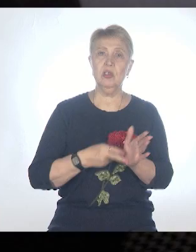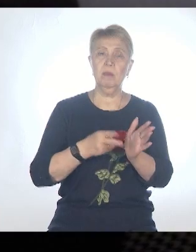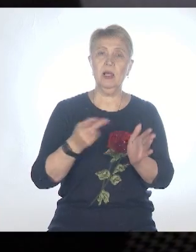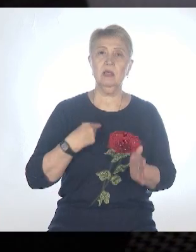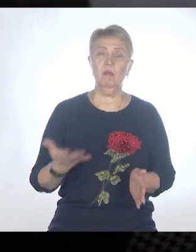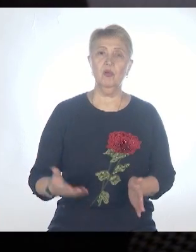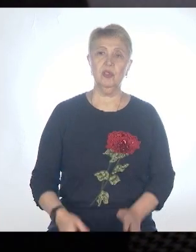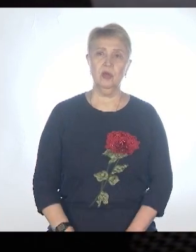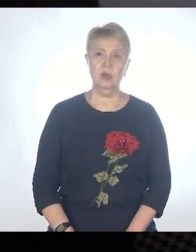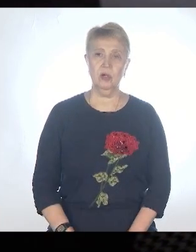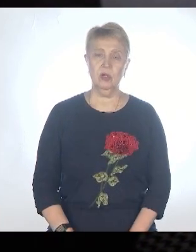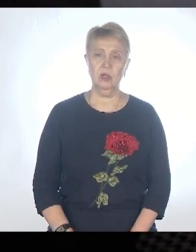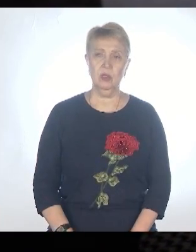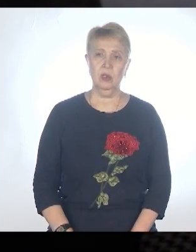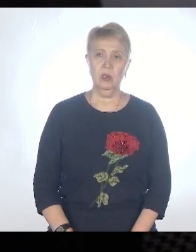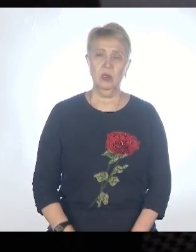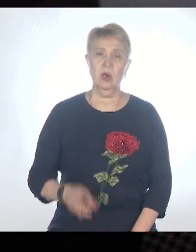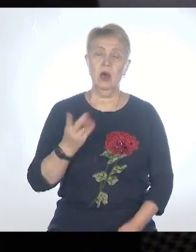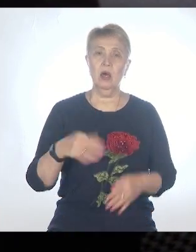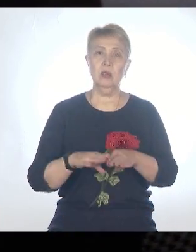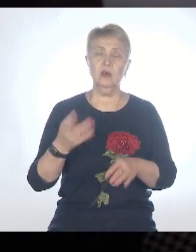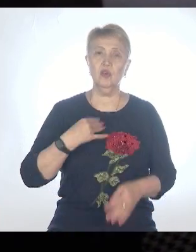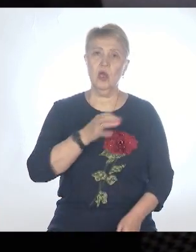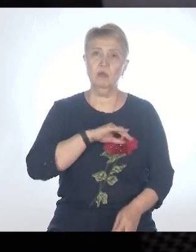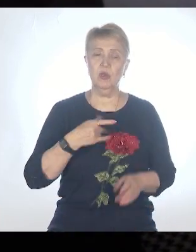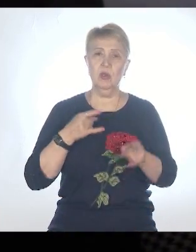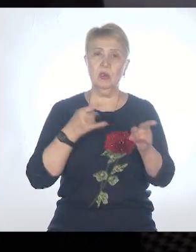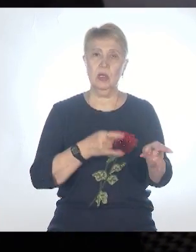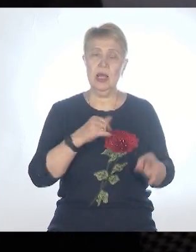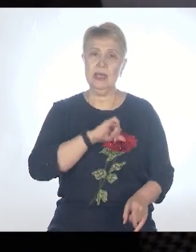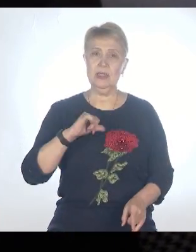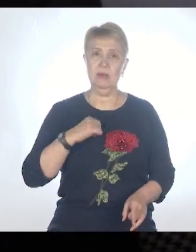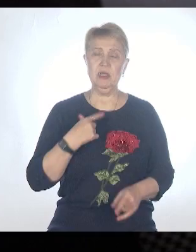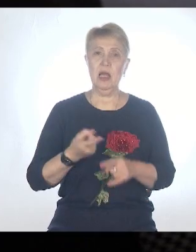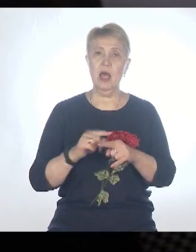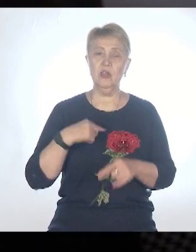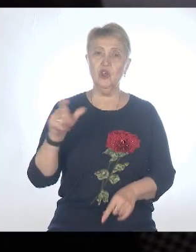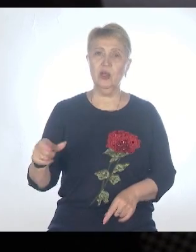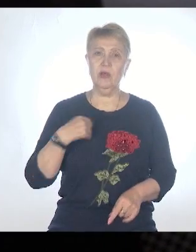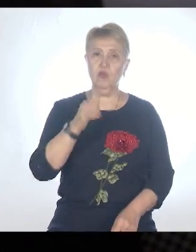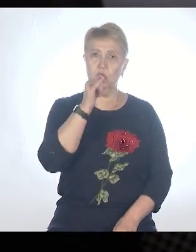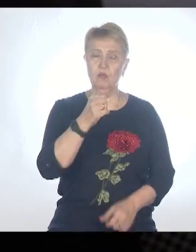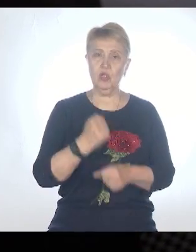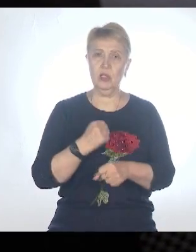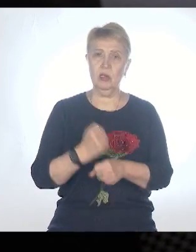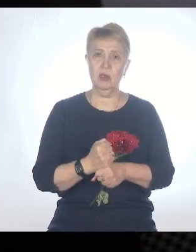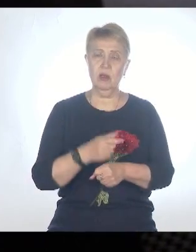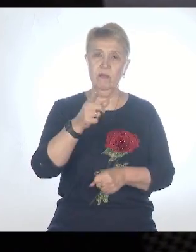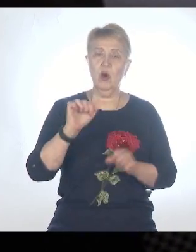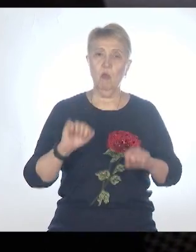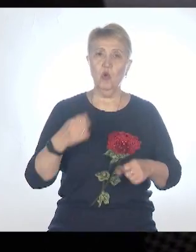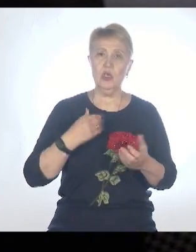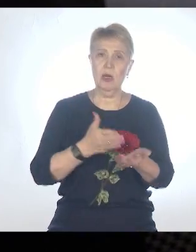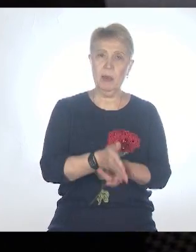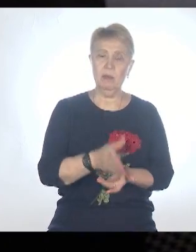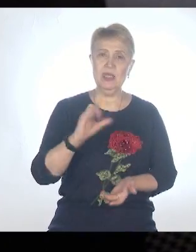вот использование такси? Самостоятельно человек это не сможет сделать. В этом нюанс. Вы действительно можете напрямую на